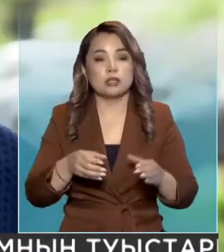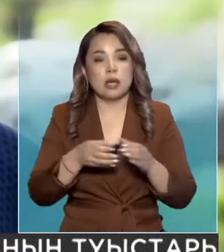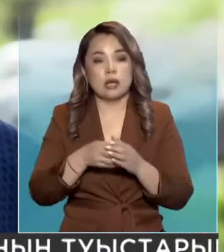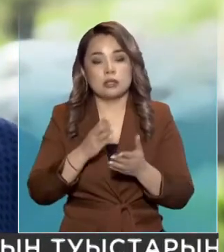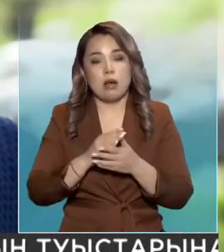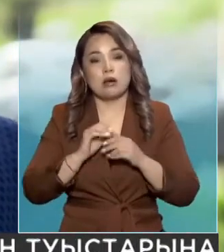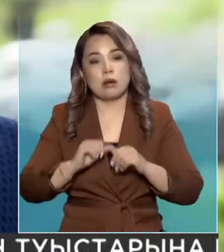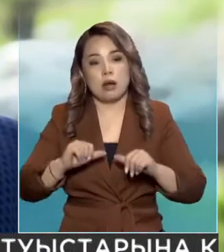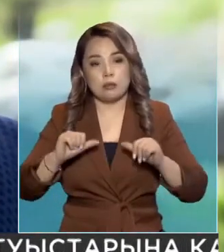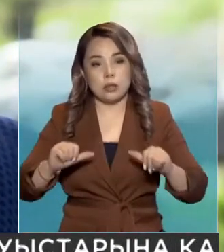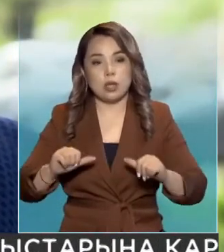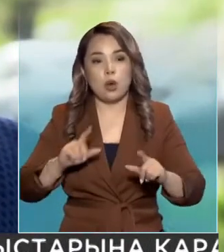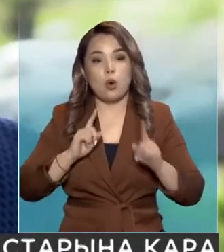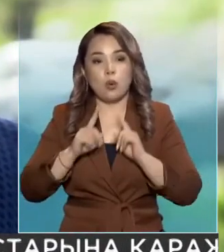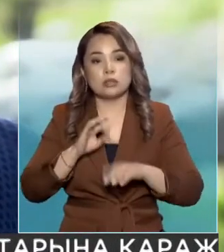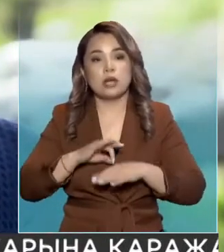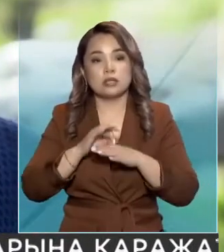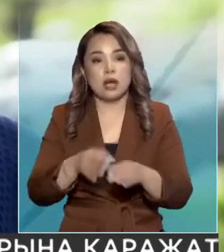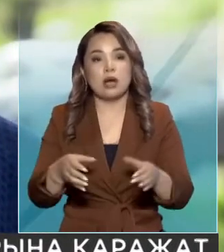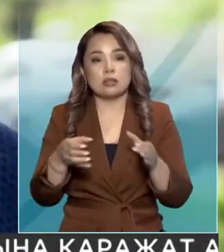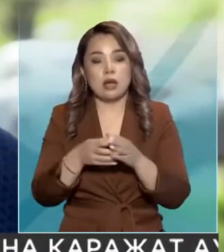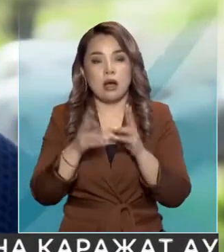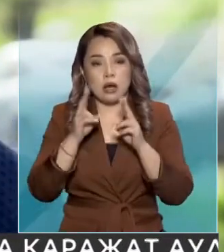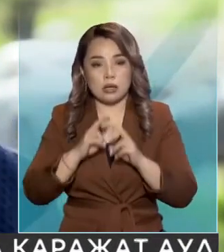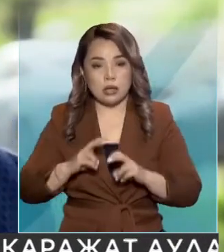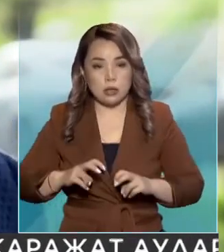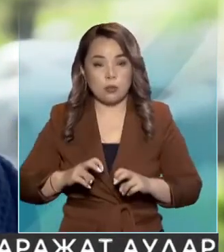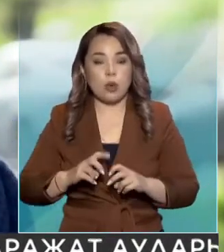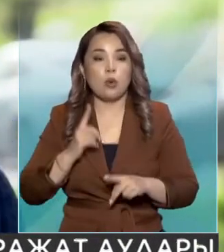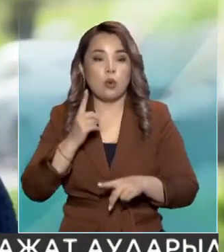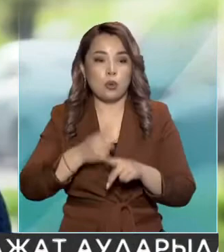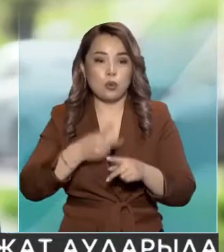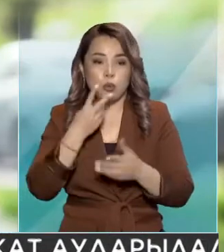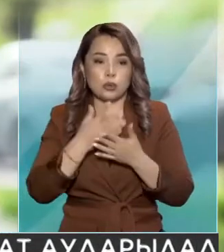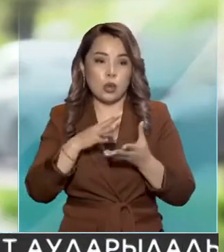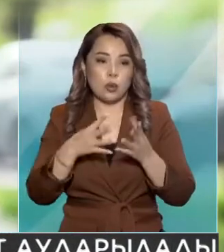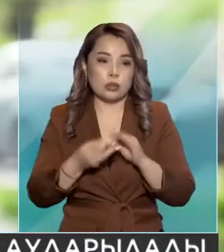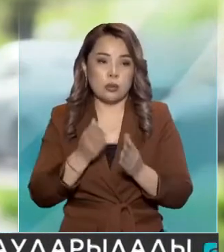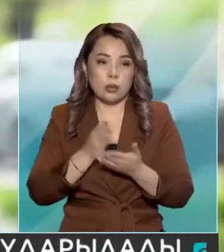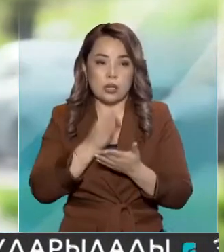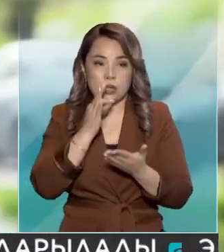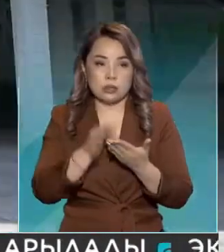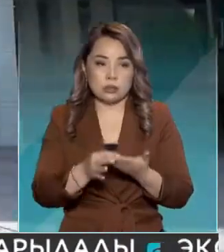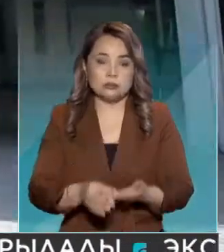ономастикалық комиссияның отырысында қаралып, оң қорытынды шығарылды.